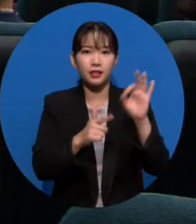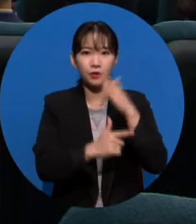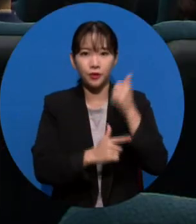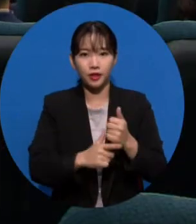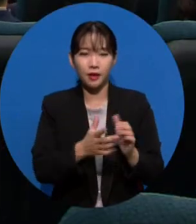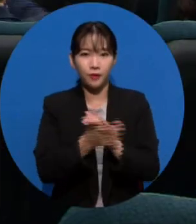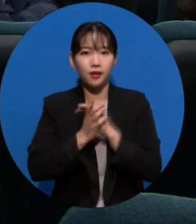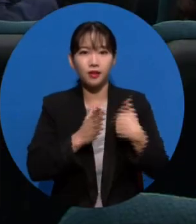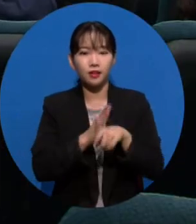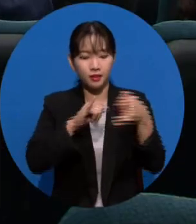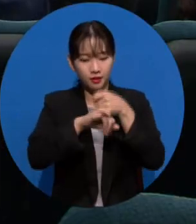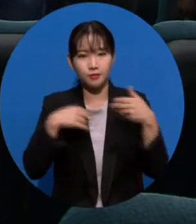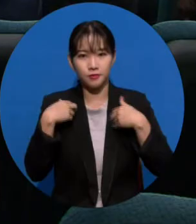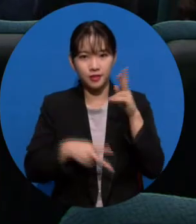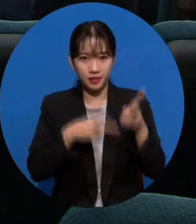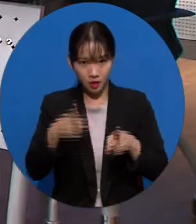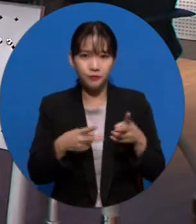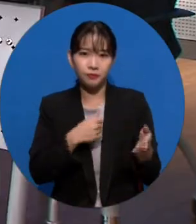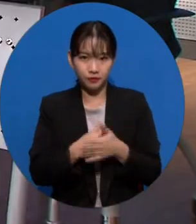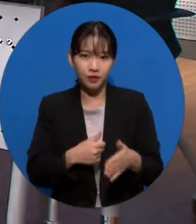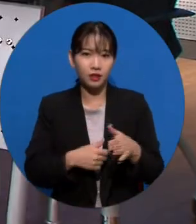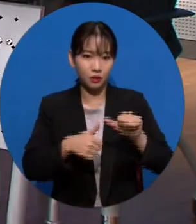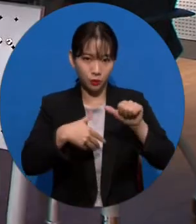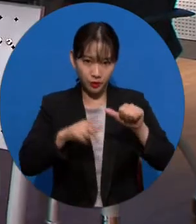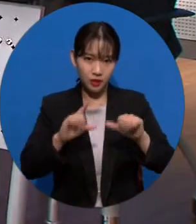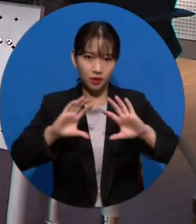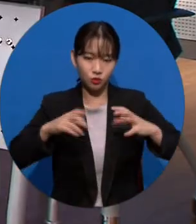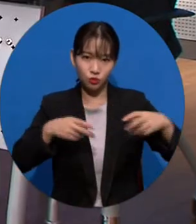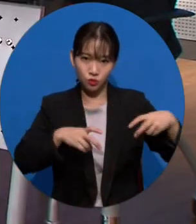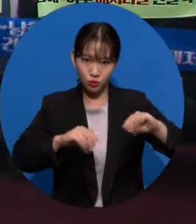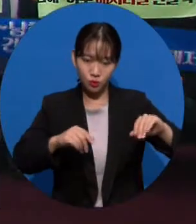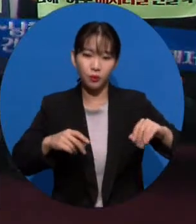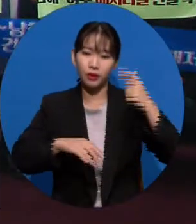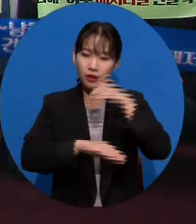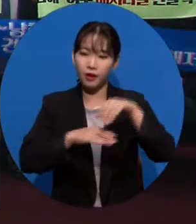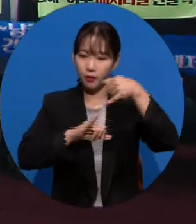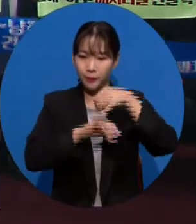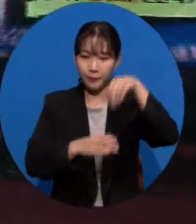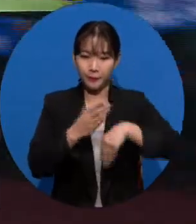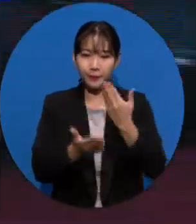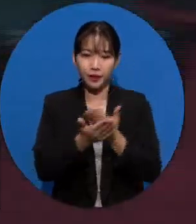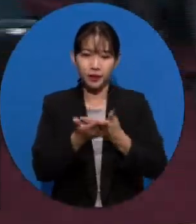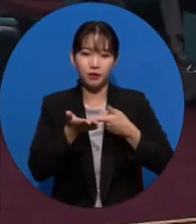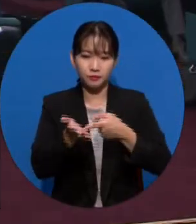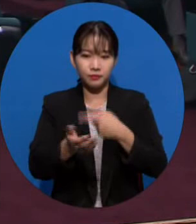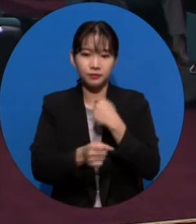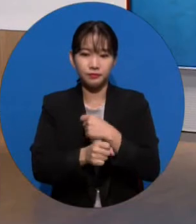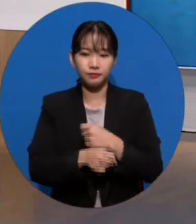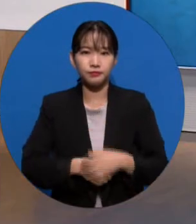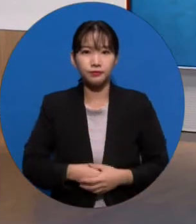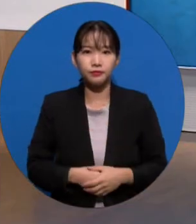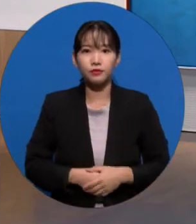동서 화합을 위해 꼭 필요한 사업이 만큼 제 5차 국도 국지도 계획에 반드시 반영되어야 한다고 주장했습니다